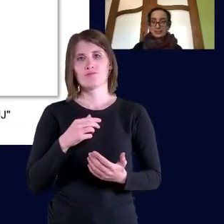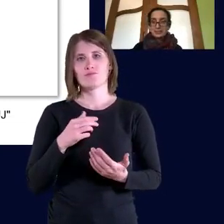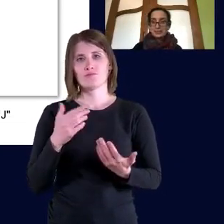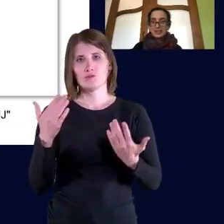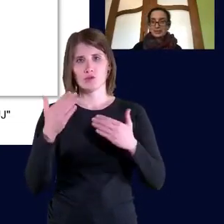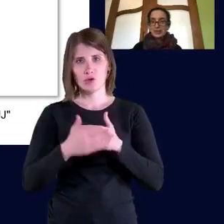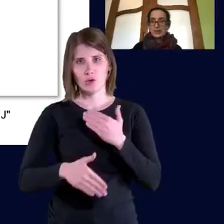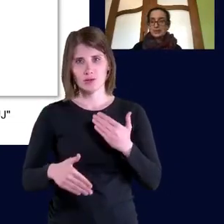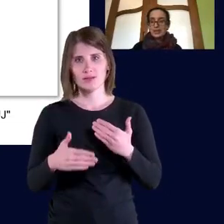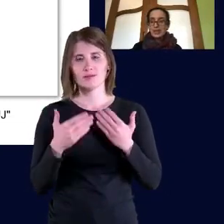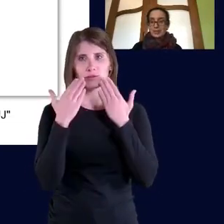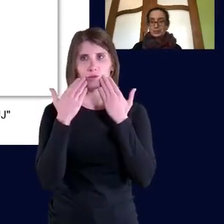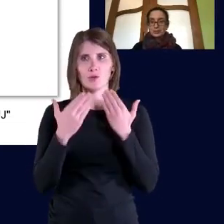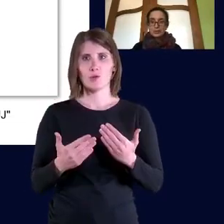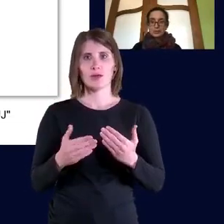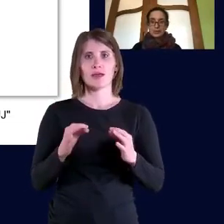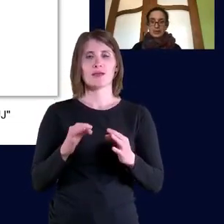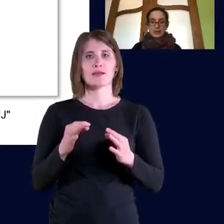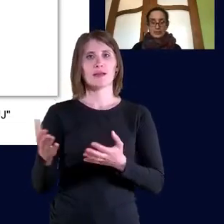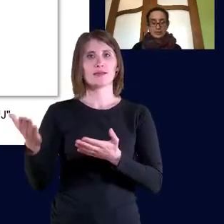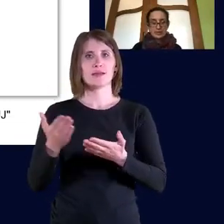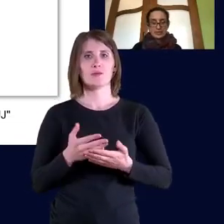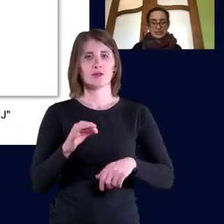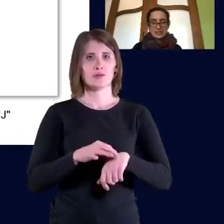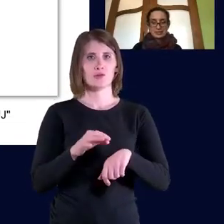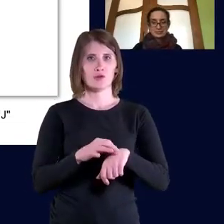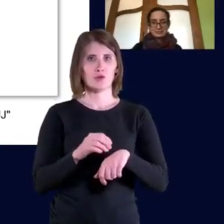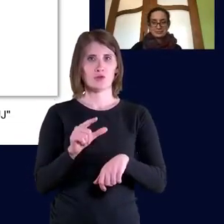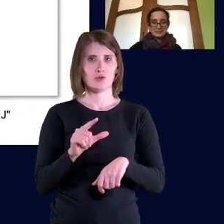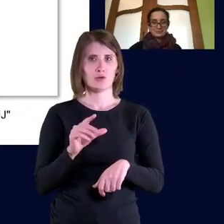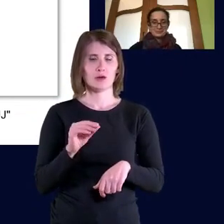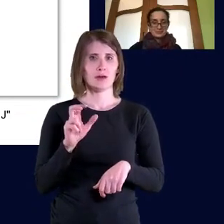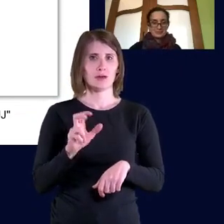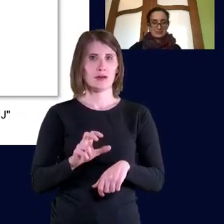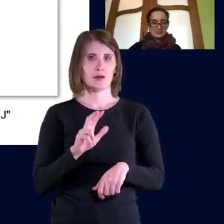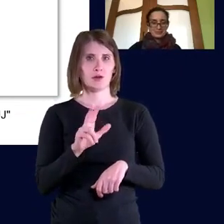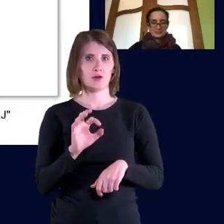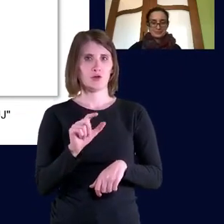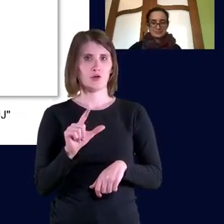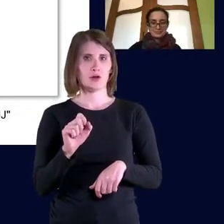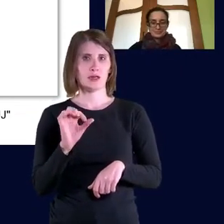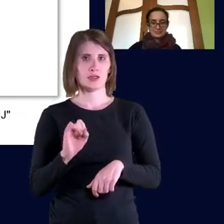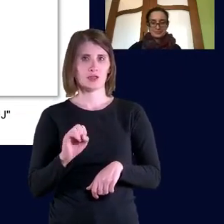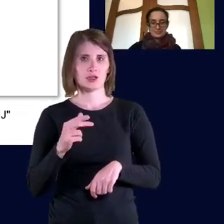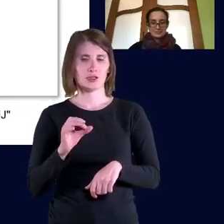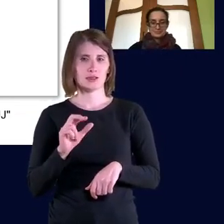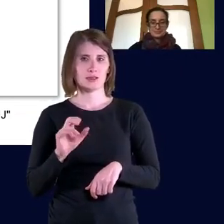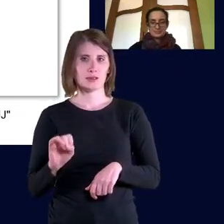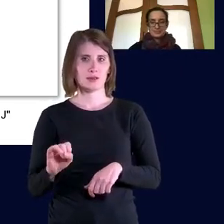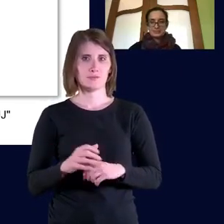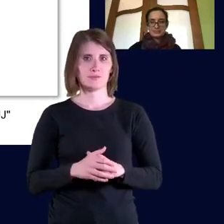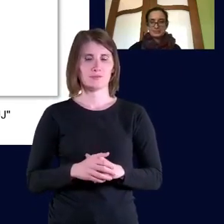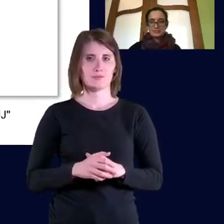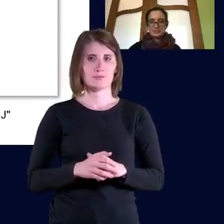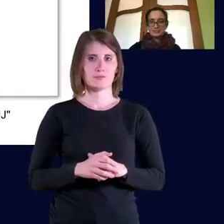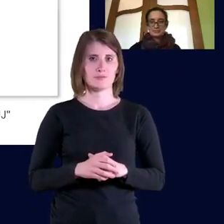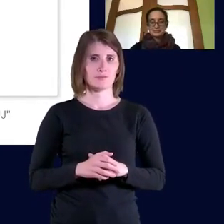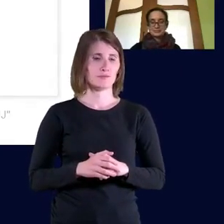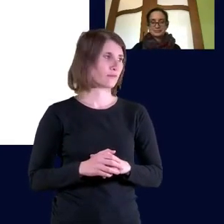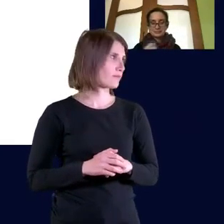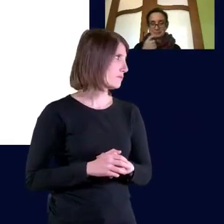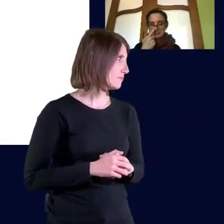dziękuję i teraz przekazuje głos panu doktorowi Lechowi Kaczyńskiemu Cześć Dziękuję proszę